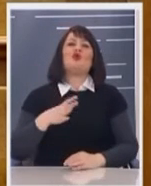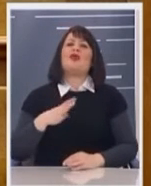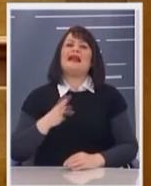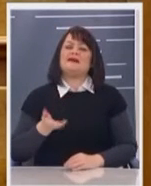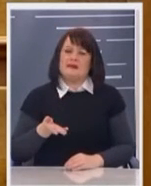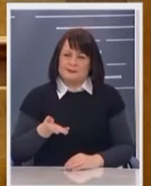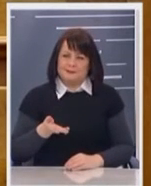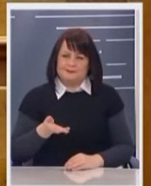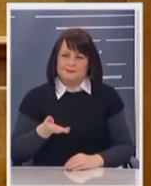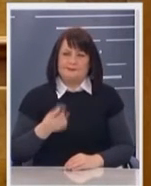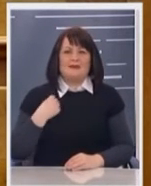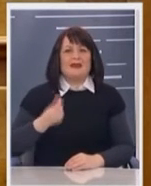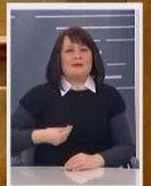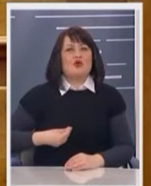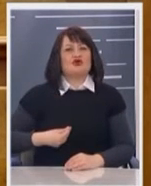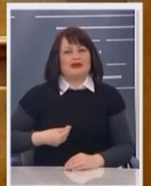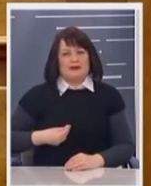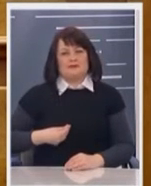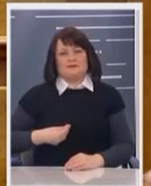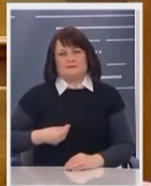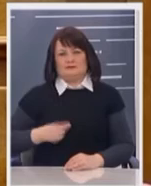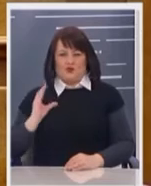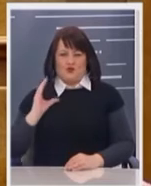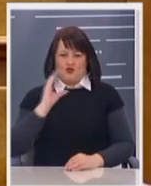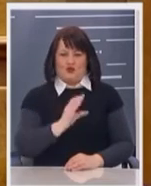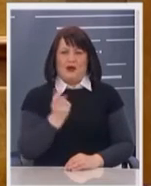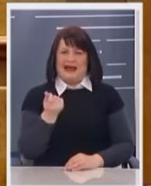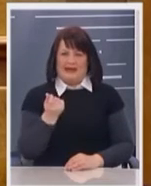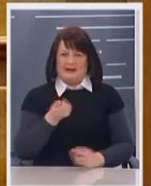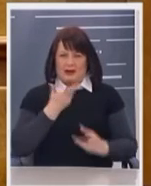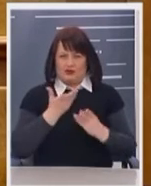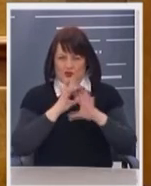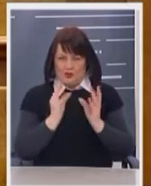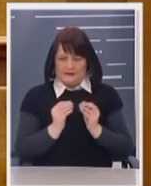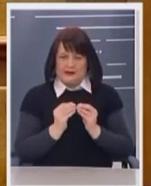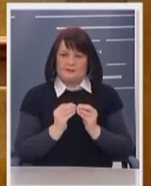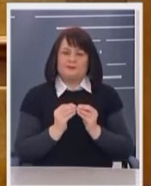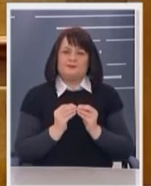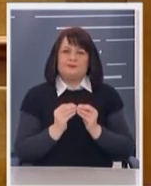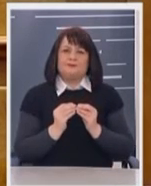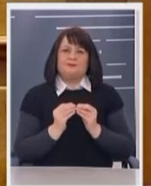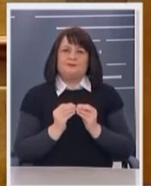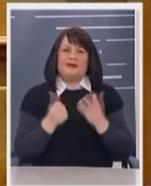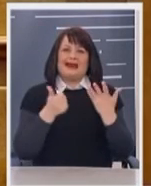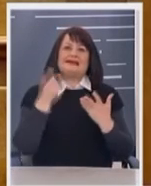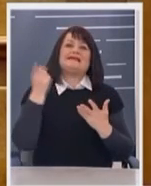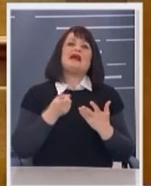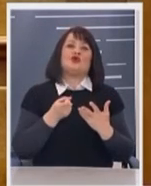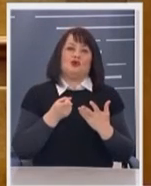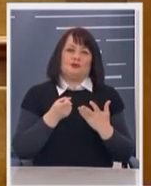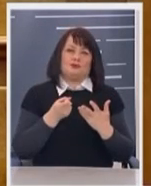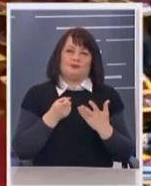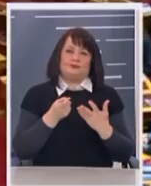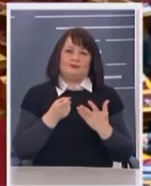ήταν η δημόσια δαπάνη για την υγεία να είναι στο 6%